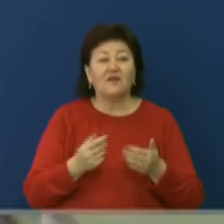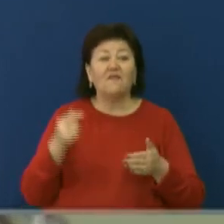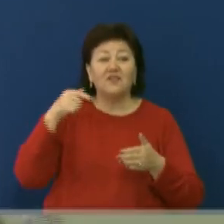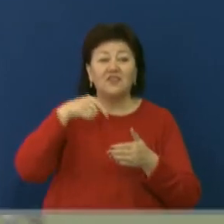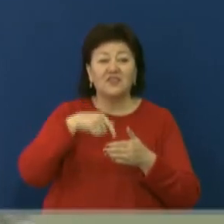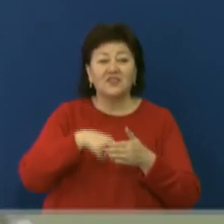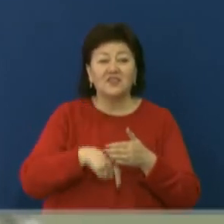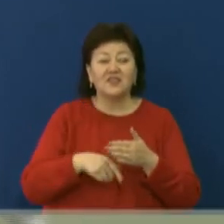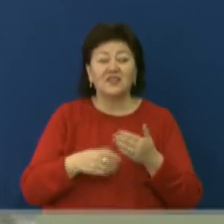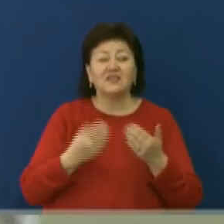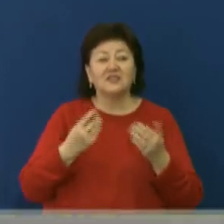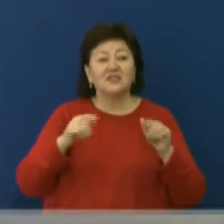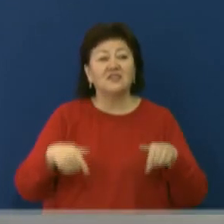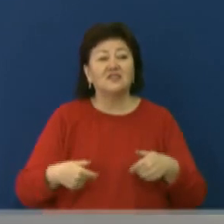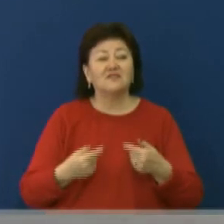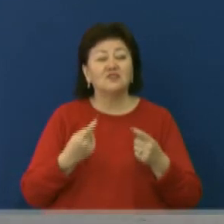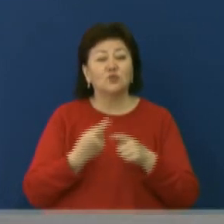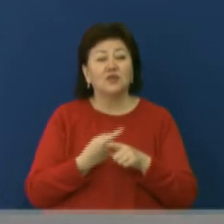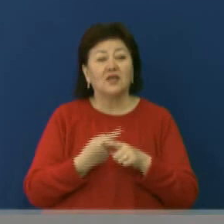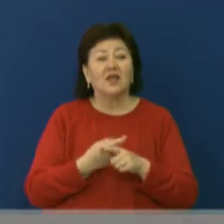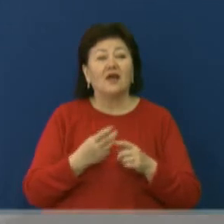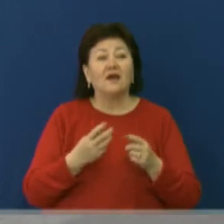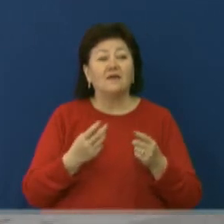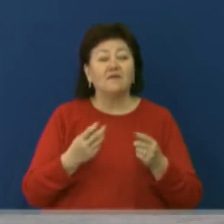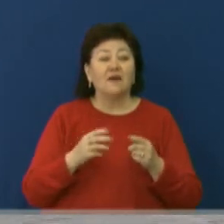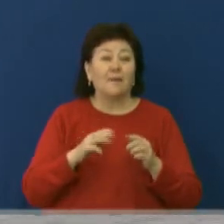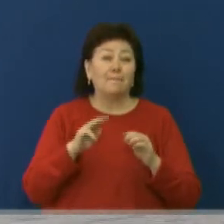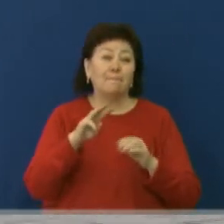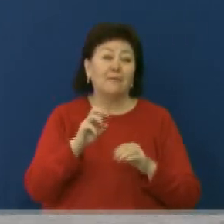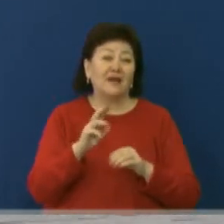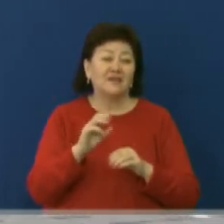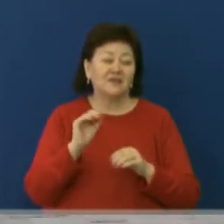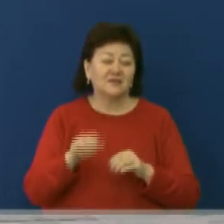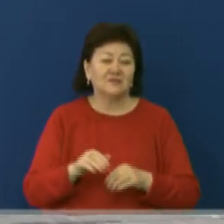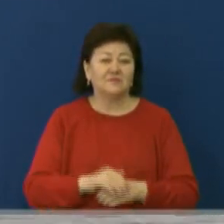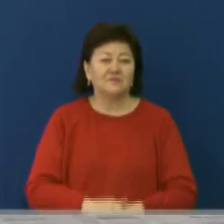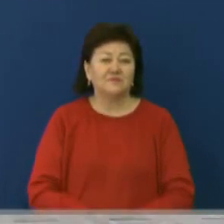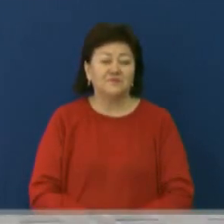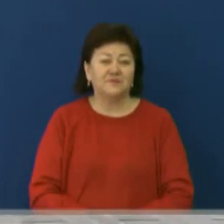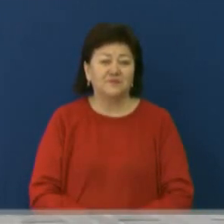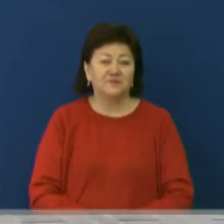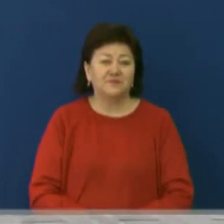в будущем инновационных технологий в виде макетов. Бакыт Гүлгазез, Гүлназ Каукен, Айдос Айткалиев, телеканал «Семей».